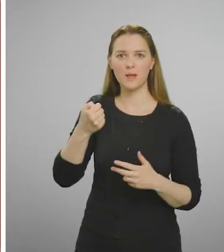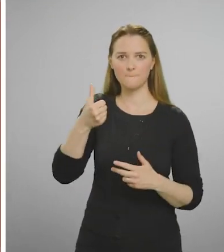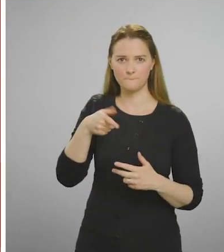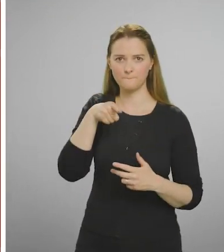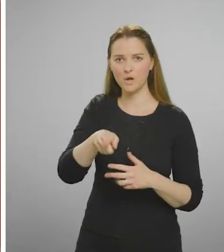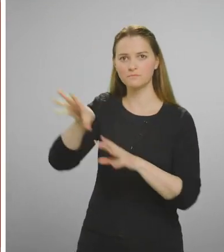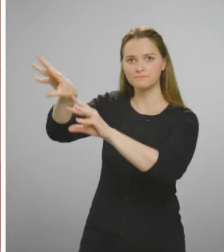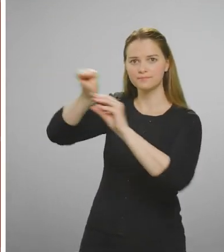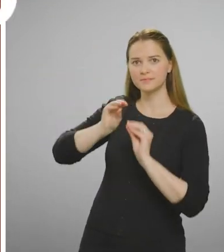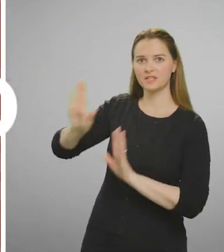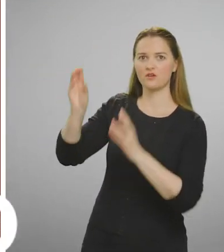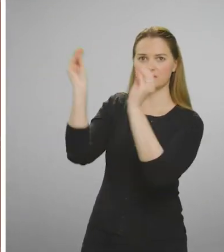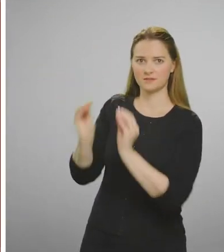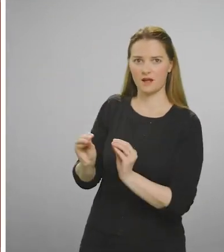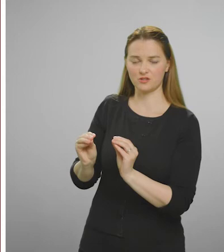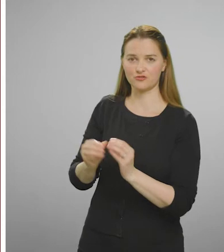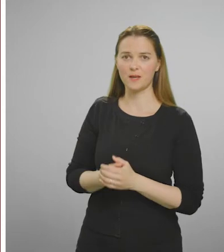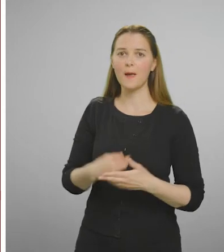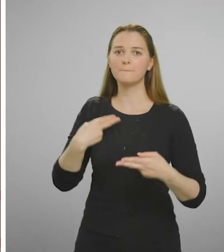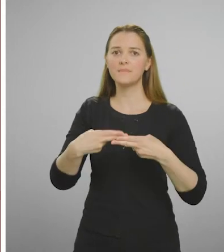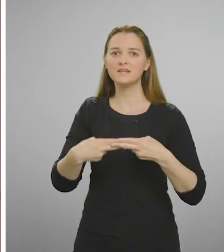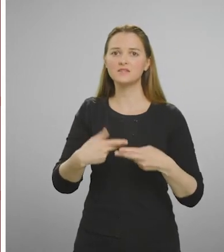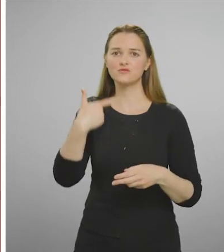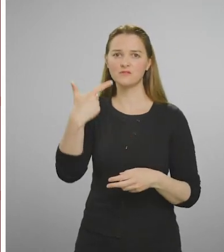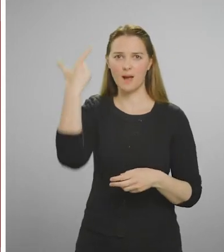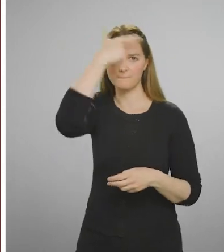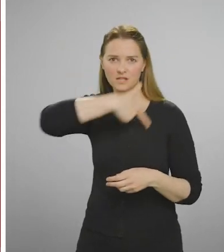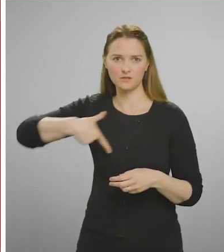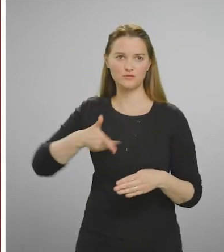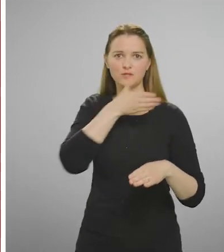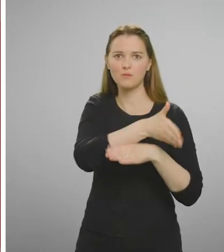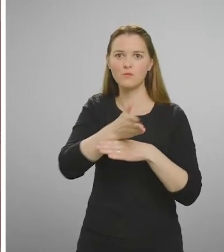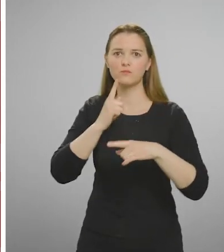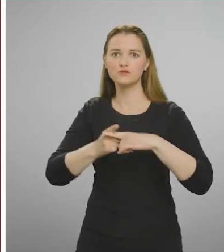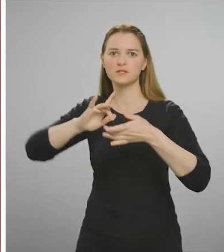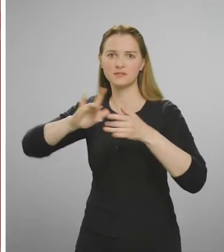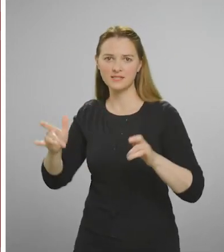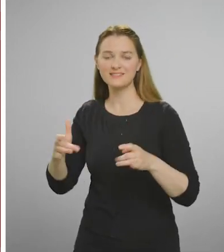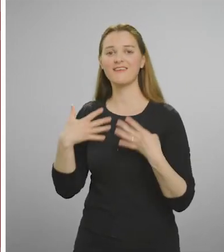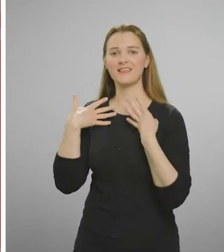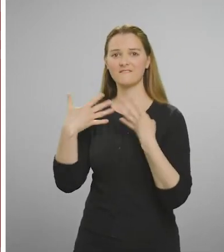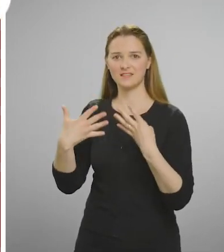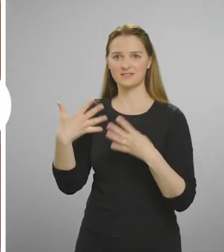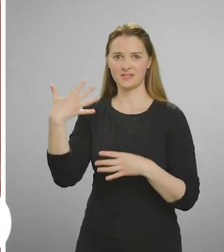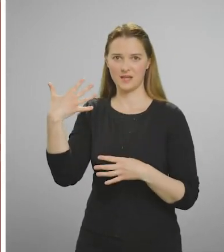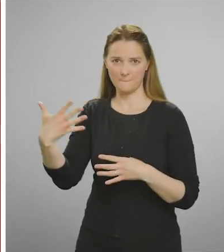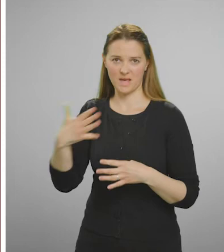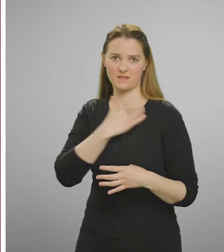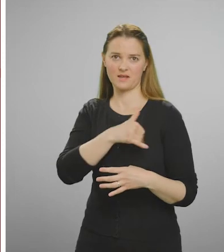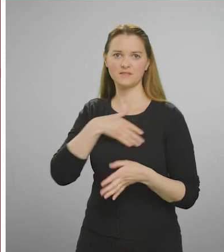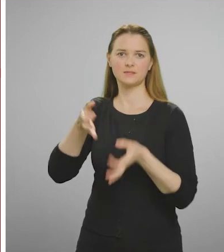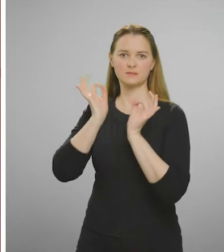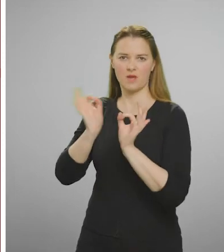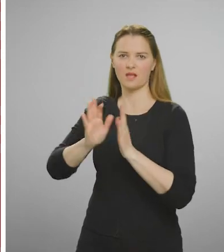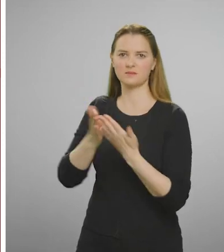8,5 milijuna preuzetih jedinica sadržaja iz repozitorija. Skoro 2 milijuna fizičkih i virtualnih posjeta bilježi